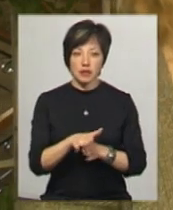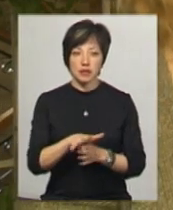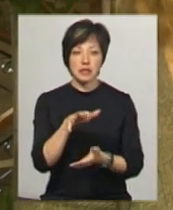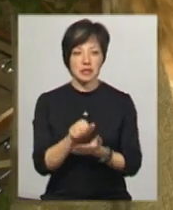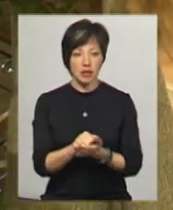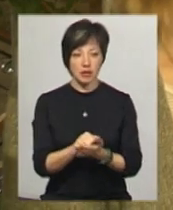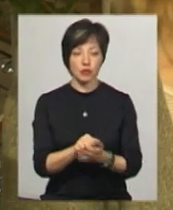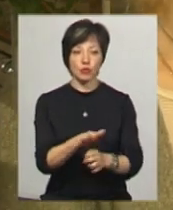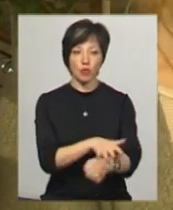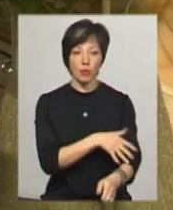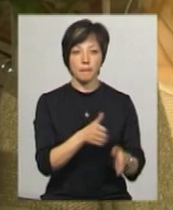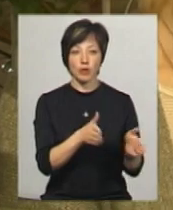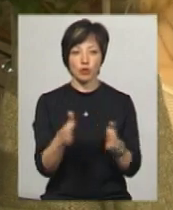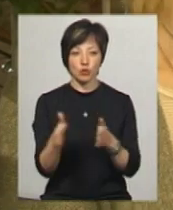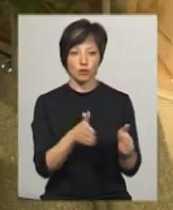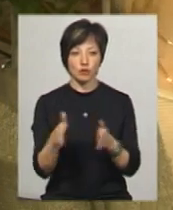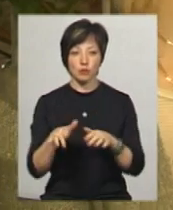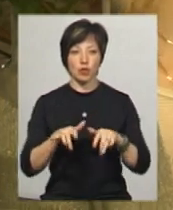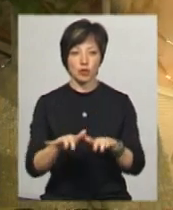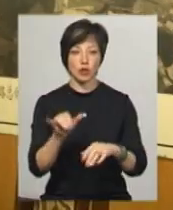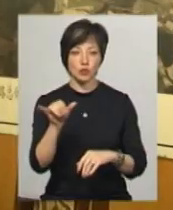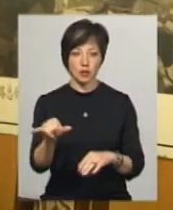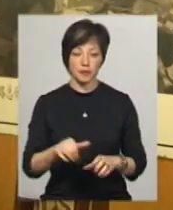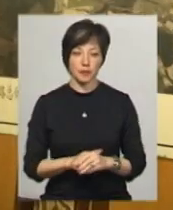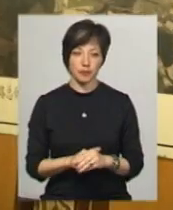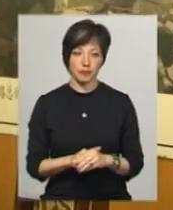зайняв тривалий час, підготовчий процес у них.